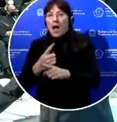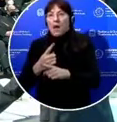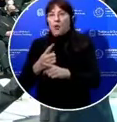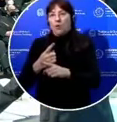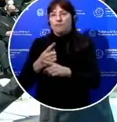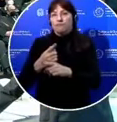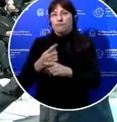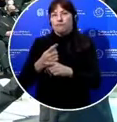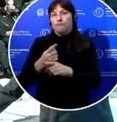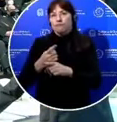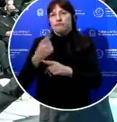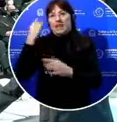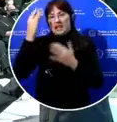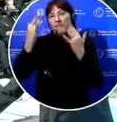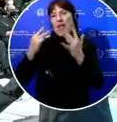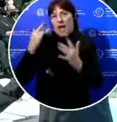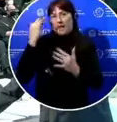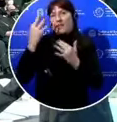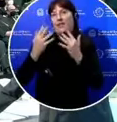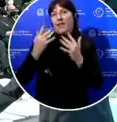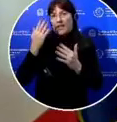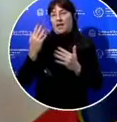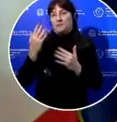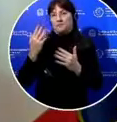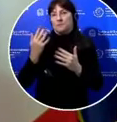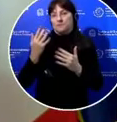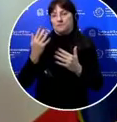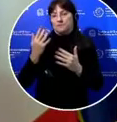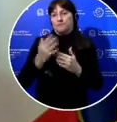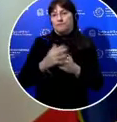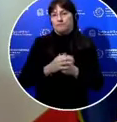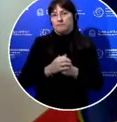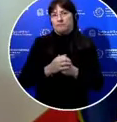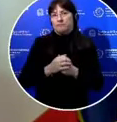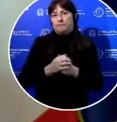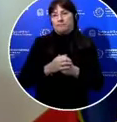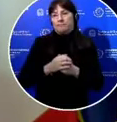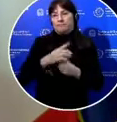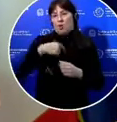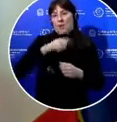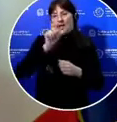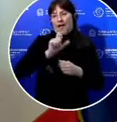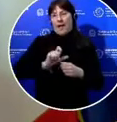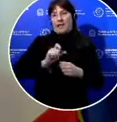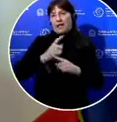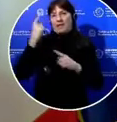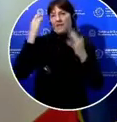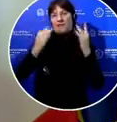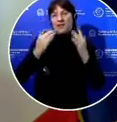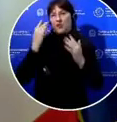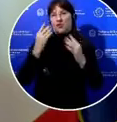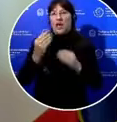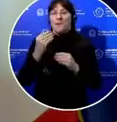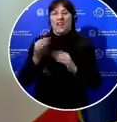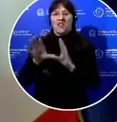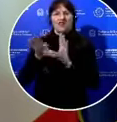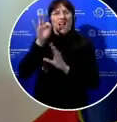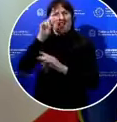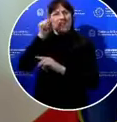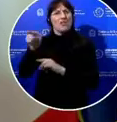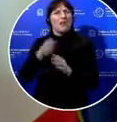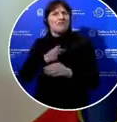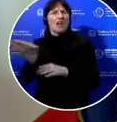che una qualche riflessione la si faccia anche nel nostro Paese, anche perché semplicemente quella scelta